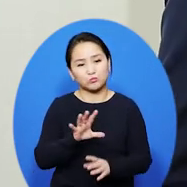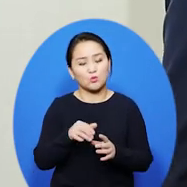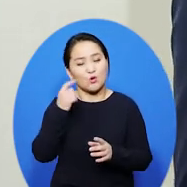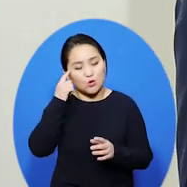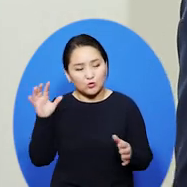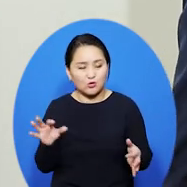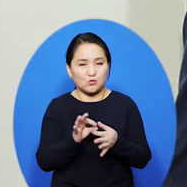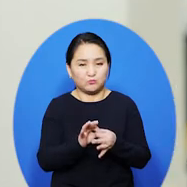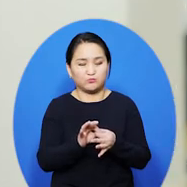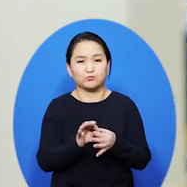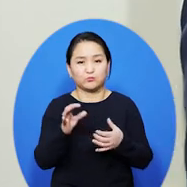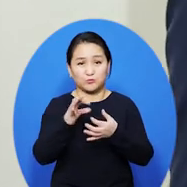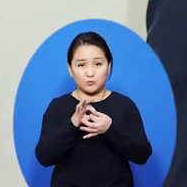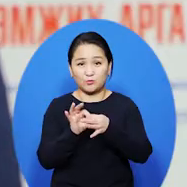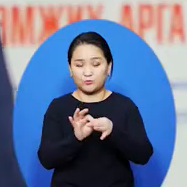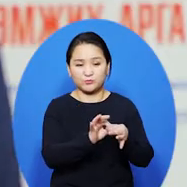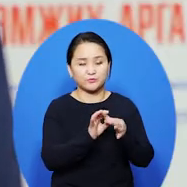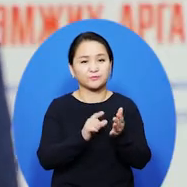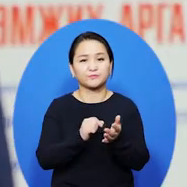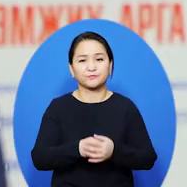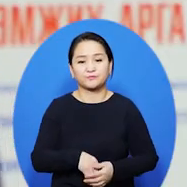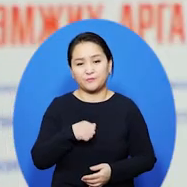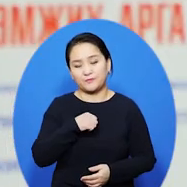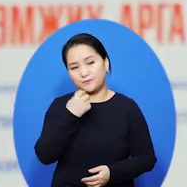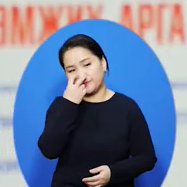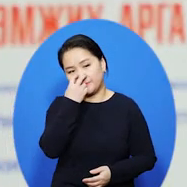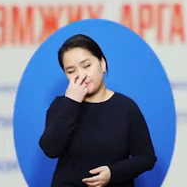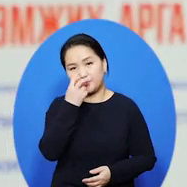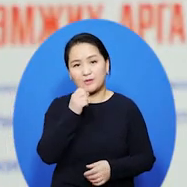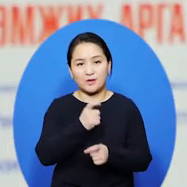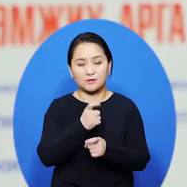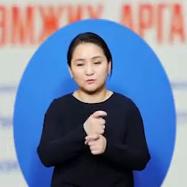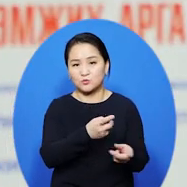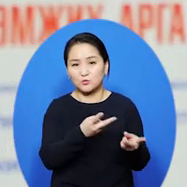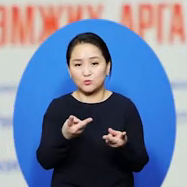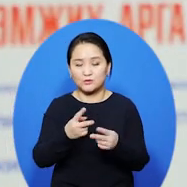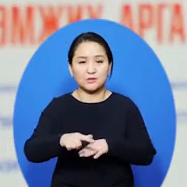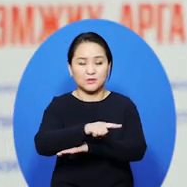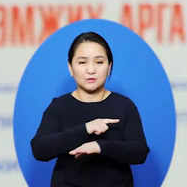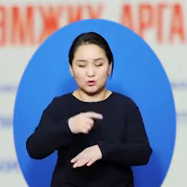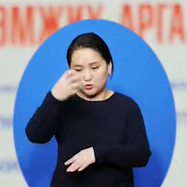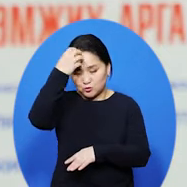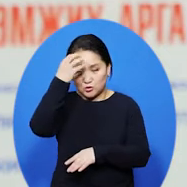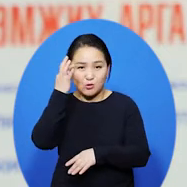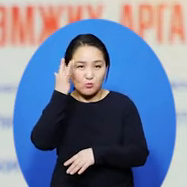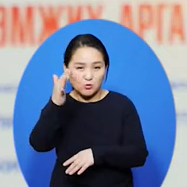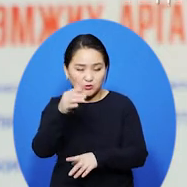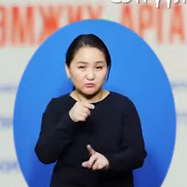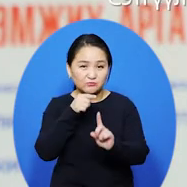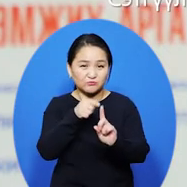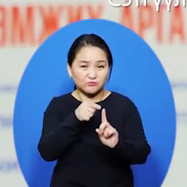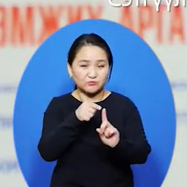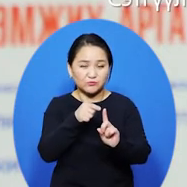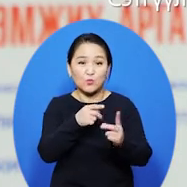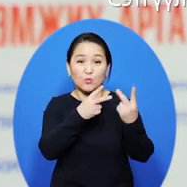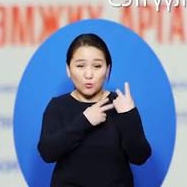нь ойлголцож огтлцсан үсэж байгаа. Тэгэхээр одоо энэ сар нэг юм ажиглагдаад байгаа нь хөдлөмөр халамжийн үйлчлэгээний хилтэс бол төрийн бодлогыг хэрэгжүүлэх